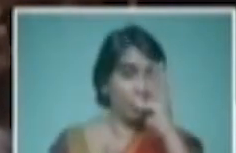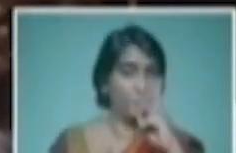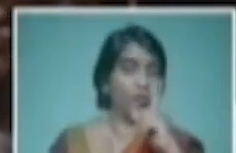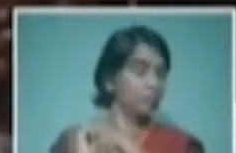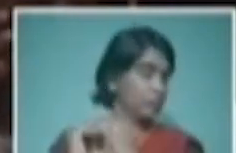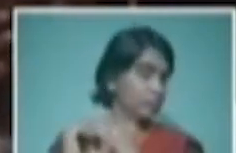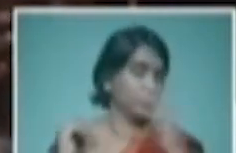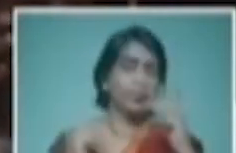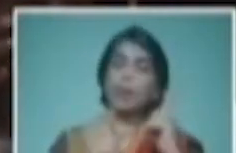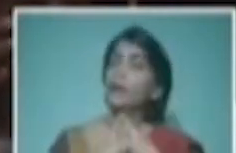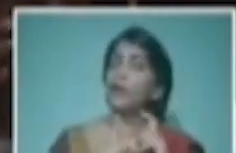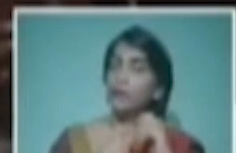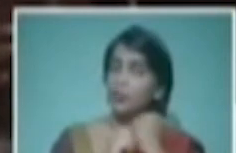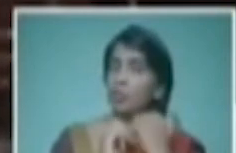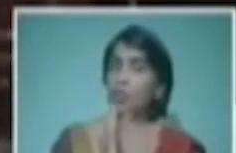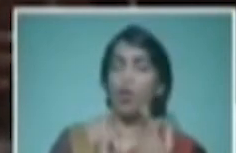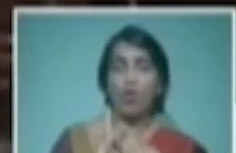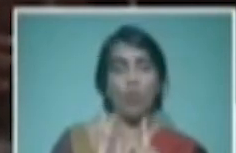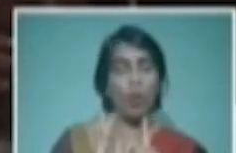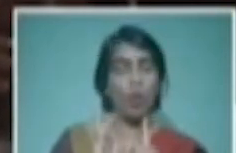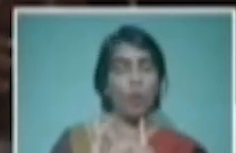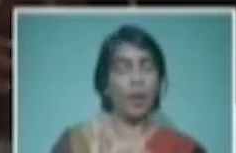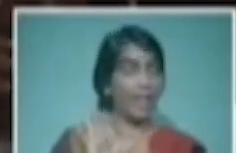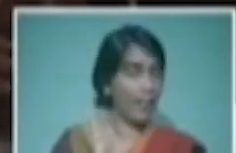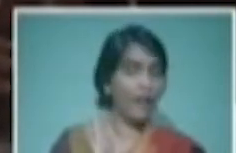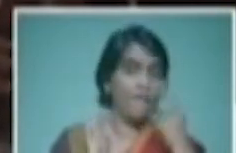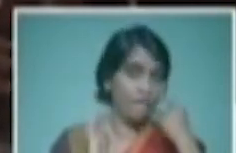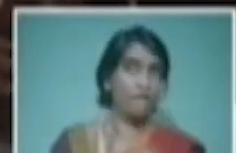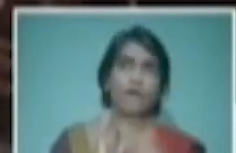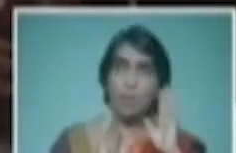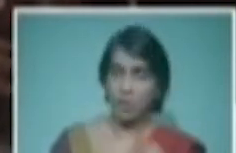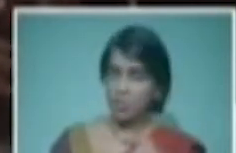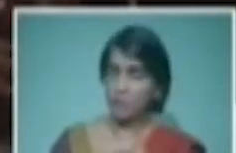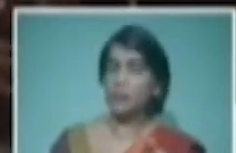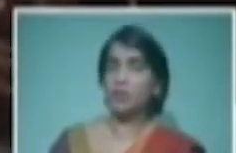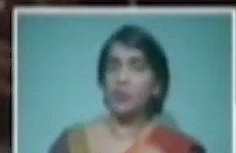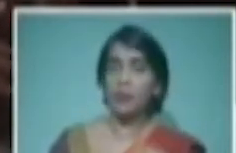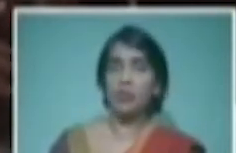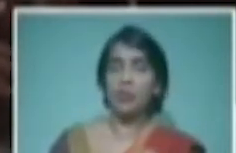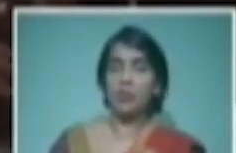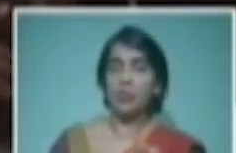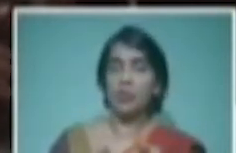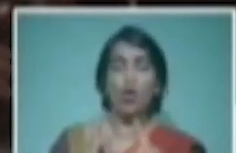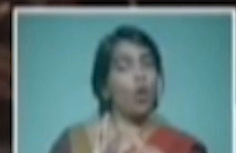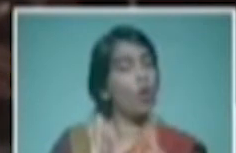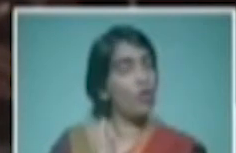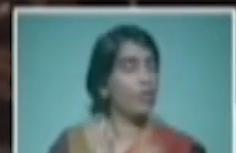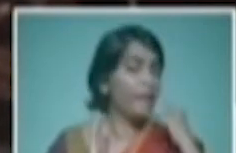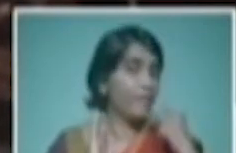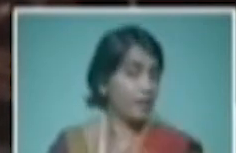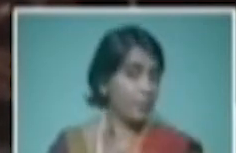වැඩසටහන යටතේ අදින පොදු සාහිත්‍ය පත්‍ර උසස් පෙළ විෂයක් ලෙසද අදින පොදු සාහිත්‍ය පත්‍ර සාමාන්‍ය පෙළ විෂයක්